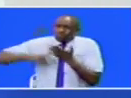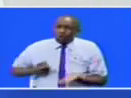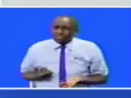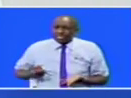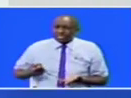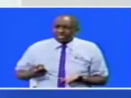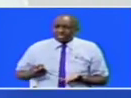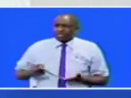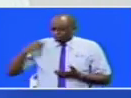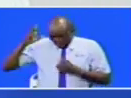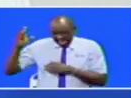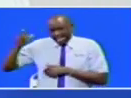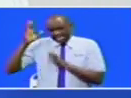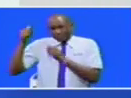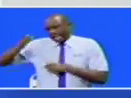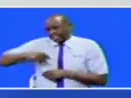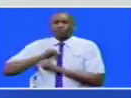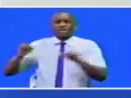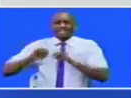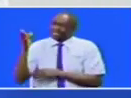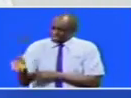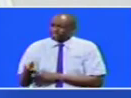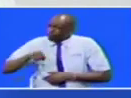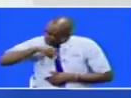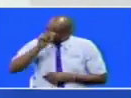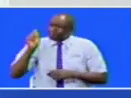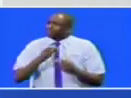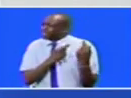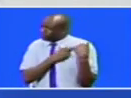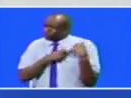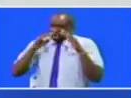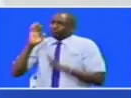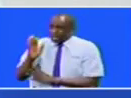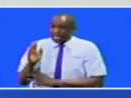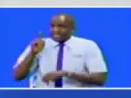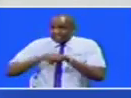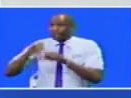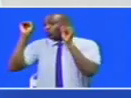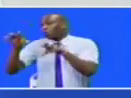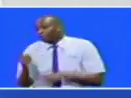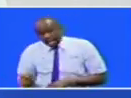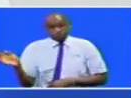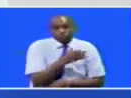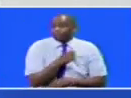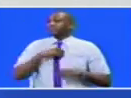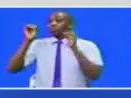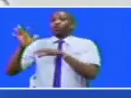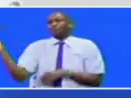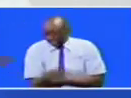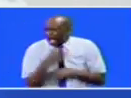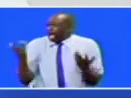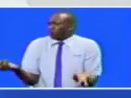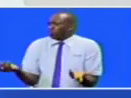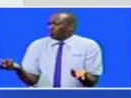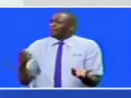kwamba manispa ama county government official ama whoever is responsible atakuwa kila dakika ukitupa anafagia?